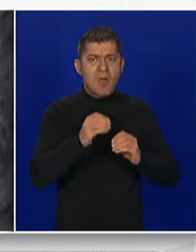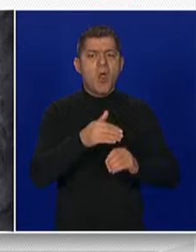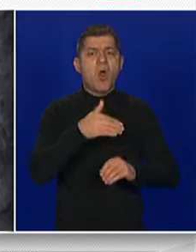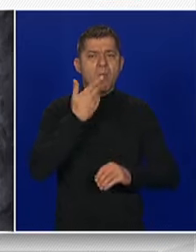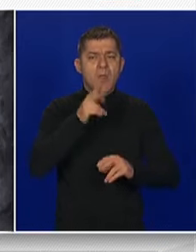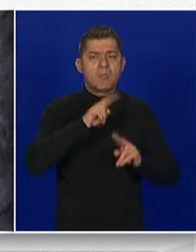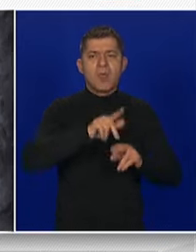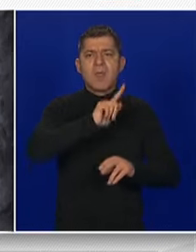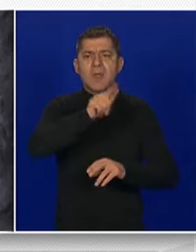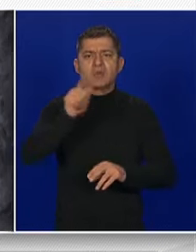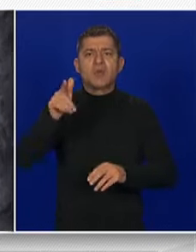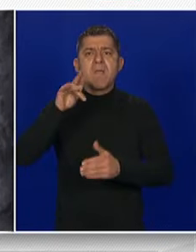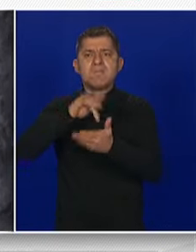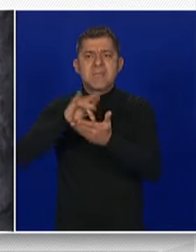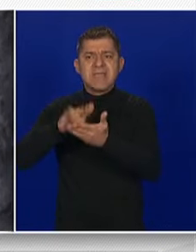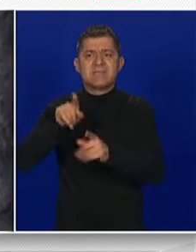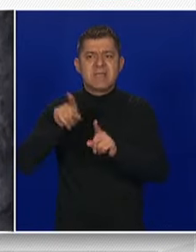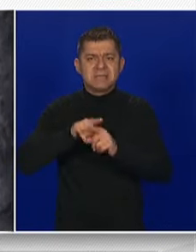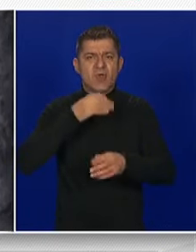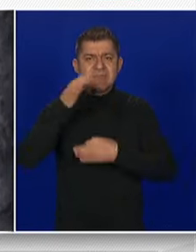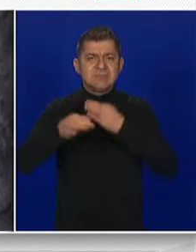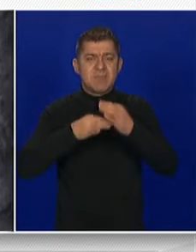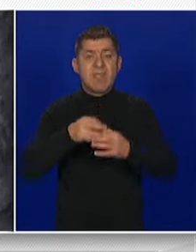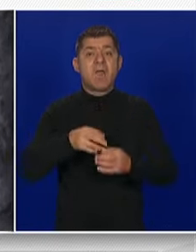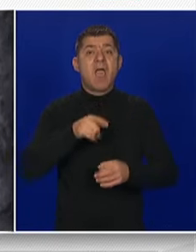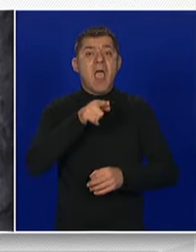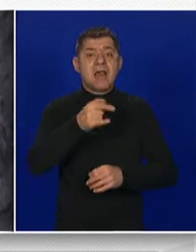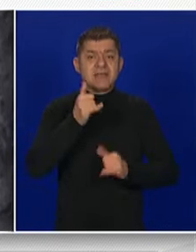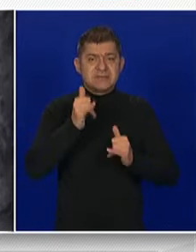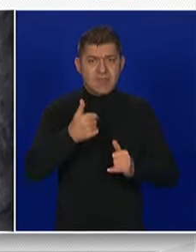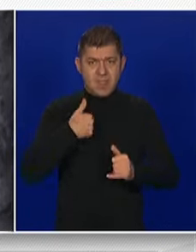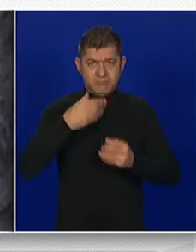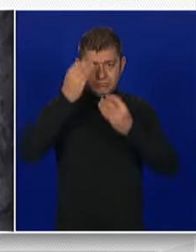mjestima. A u ovom trenutku vam najavljujem i to da je